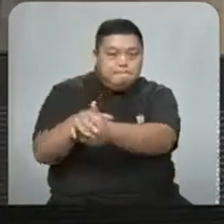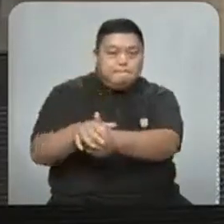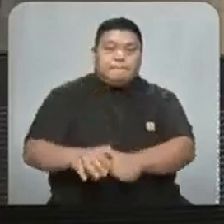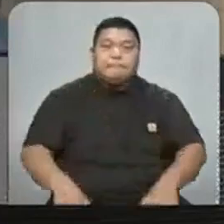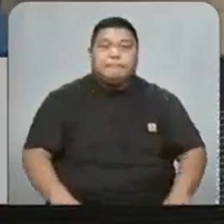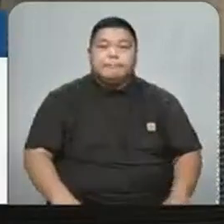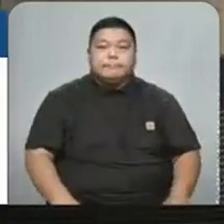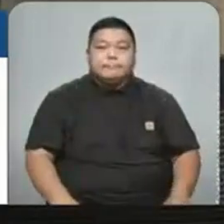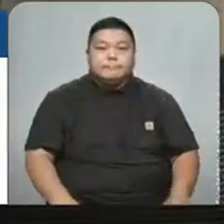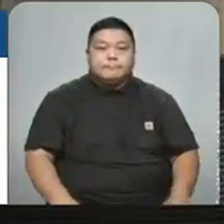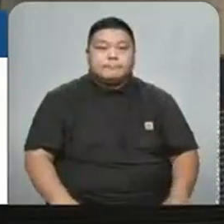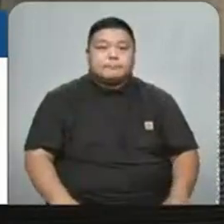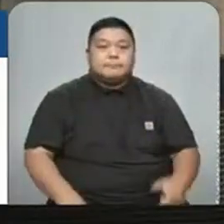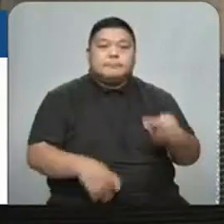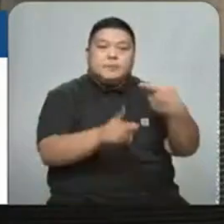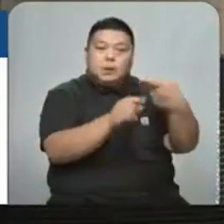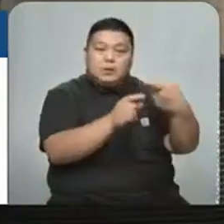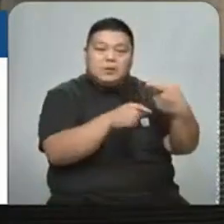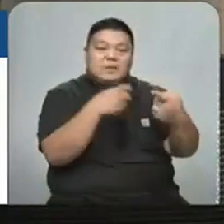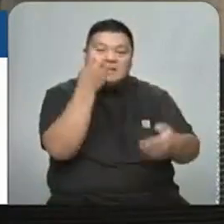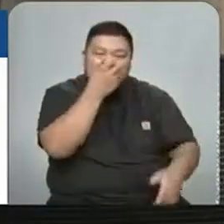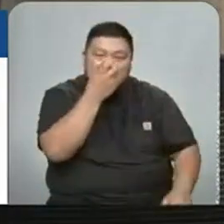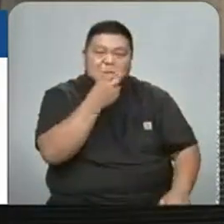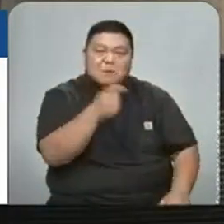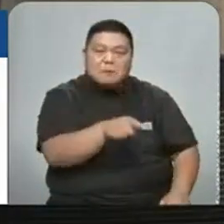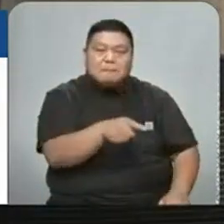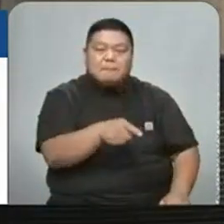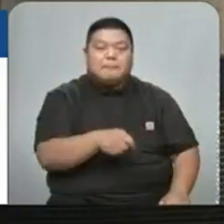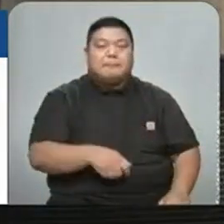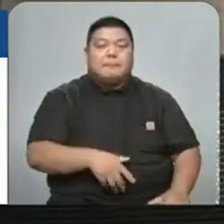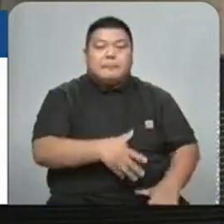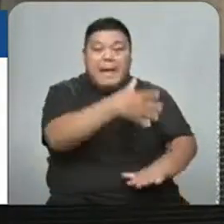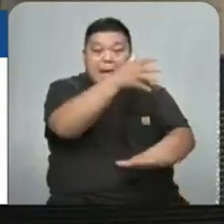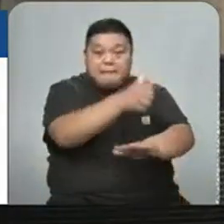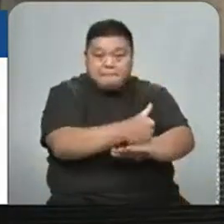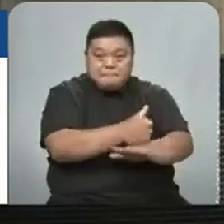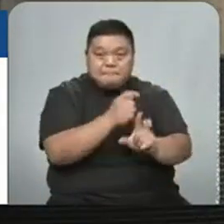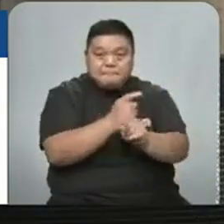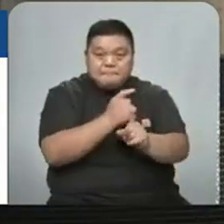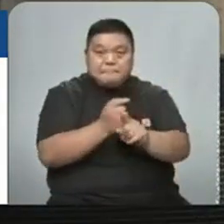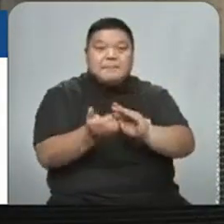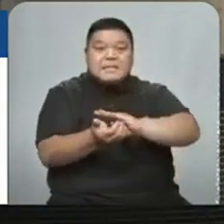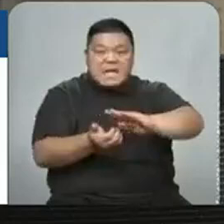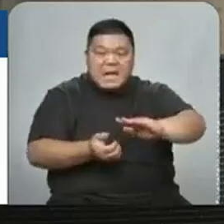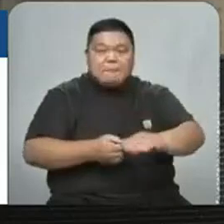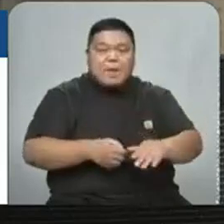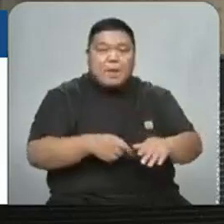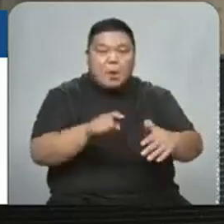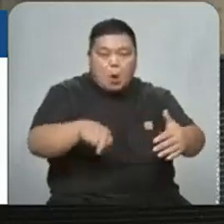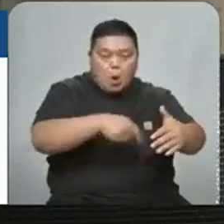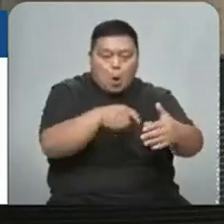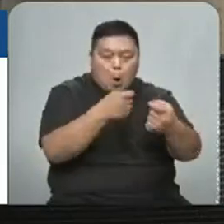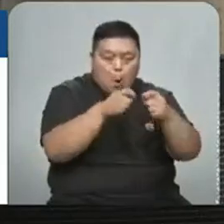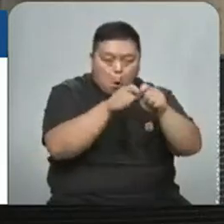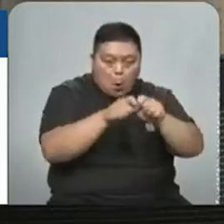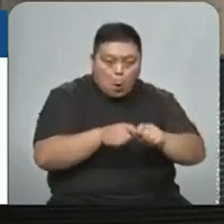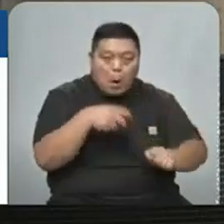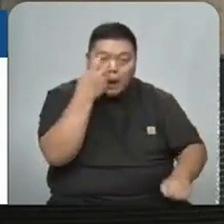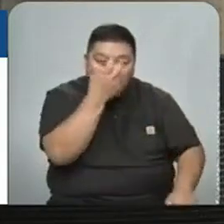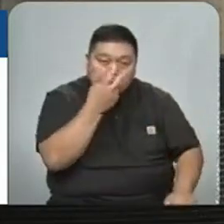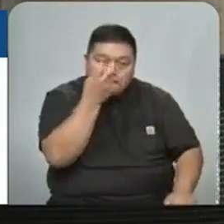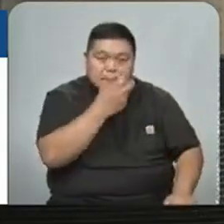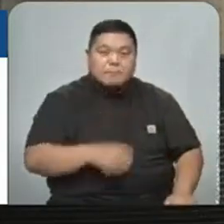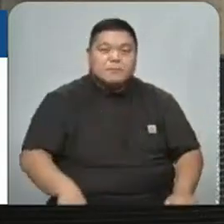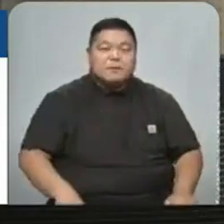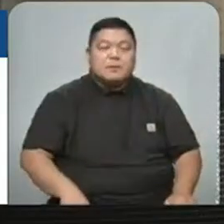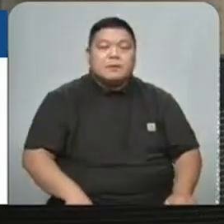달에 점검을 다시 합니다. 그러니까 마감돼서 정정권으로 나가기 전에 다시 한번. 근데 1차 점검